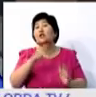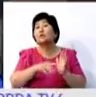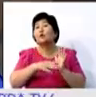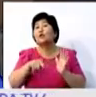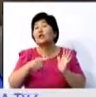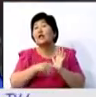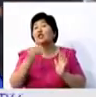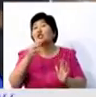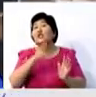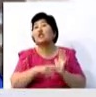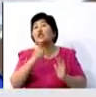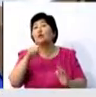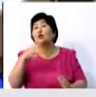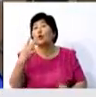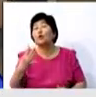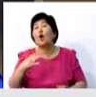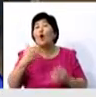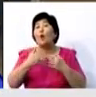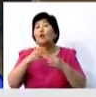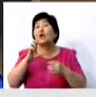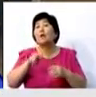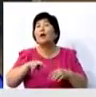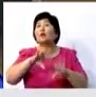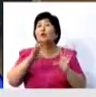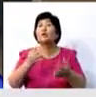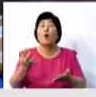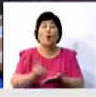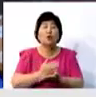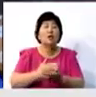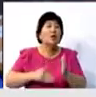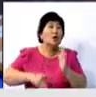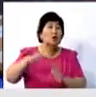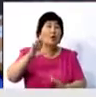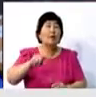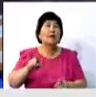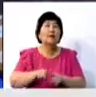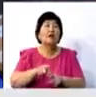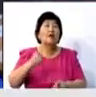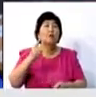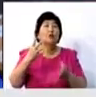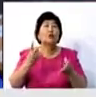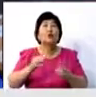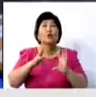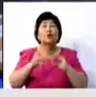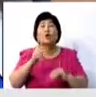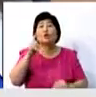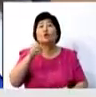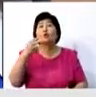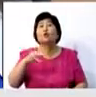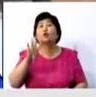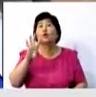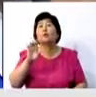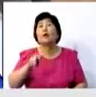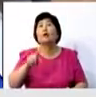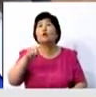79,7, Шиелі 81,4 орташа бал көрсеткішіне қол жеткізген. Ең жоғары бал әзірше бірінші күнгі нәтижемен 134 бал